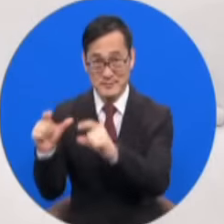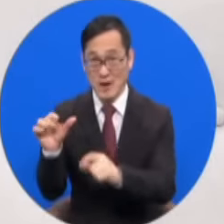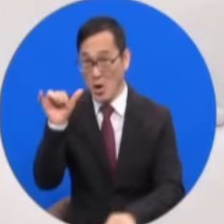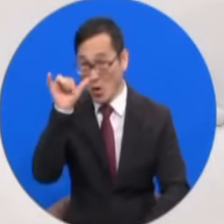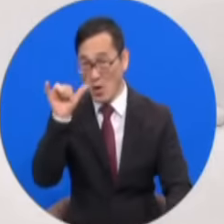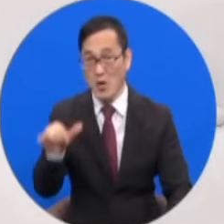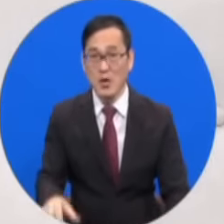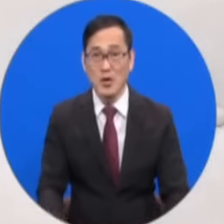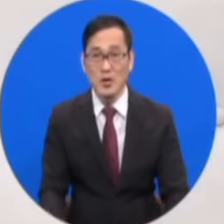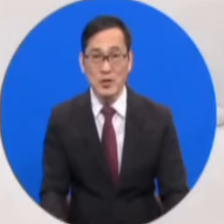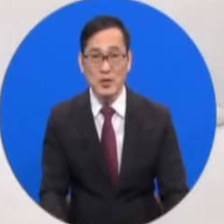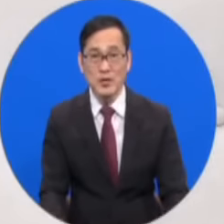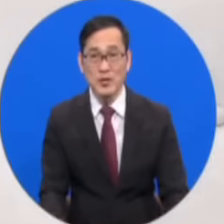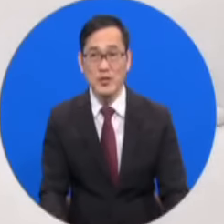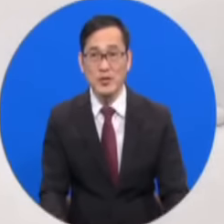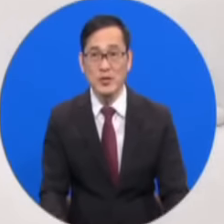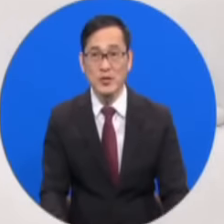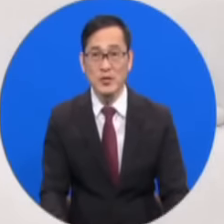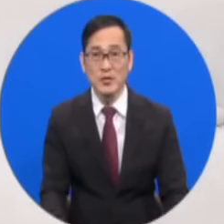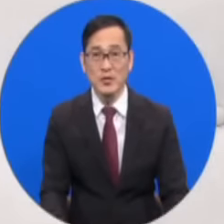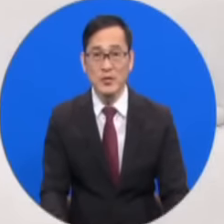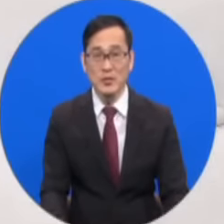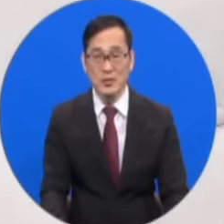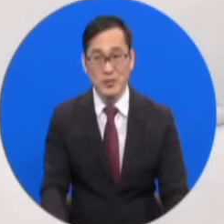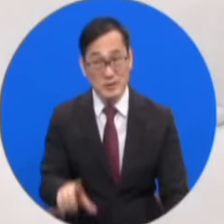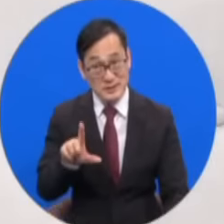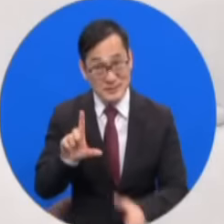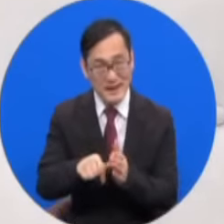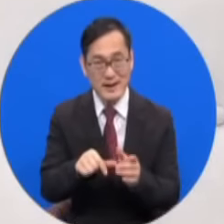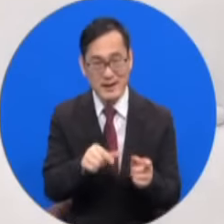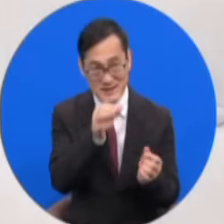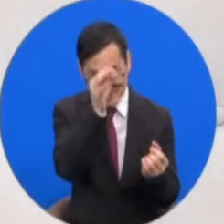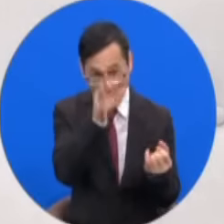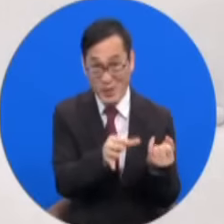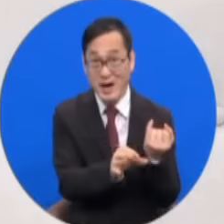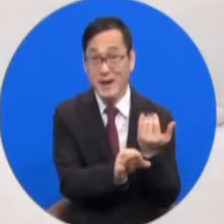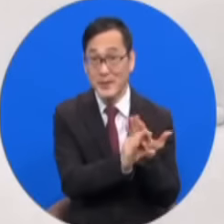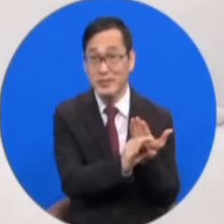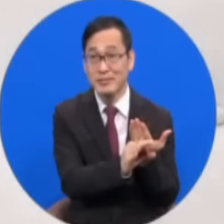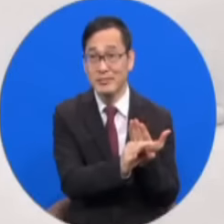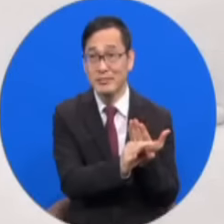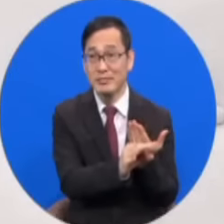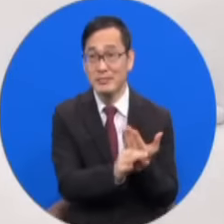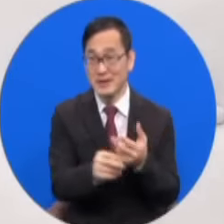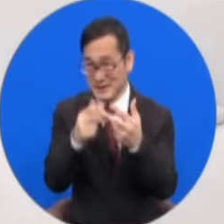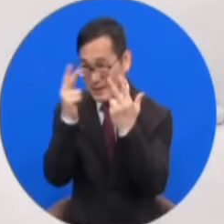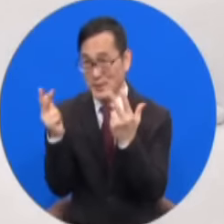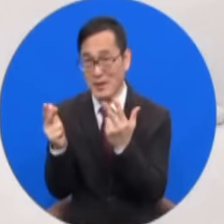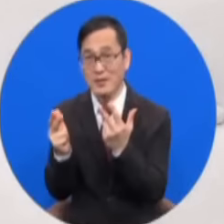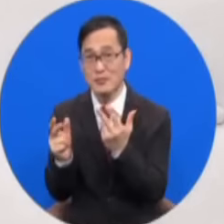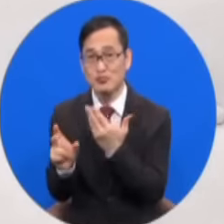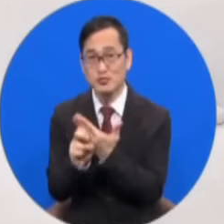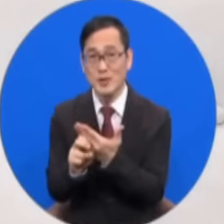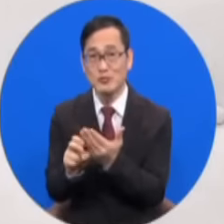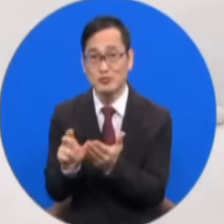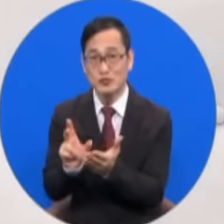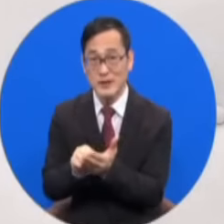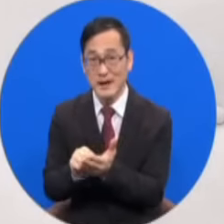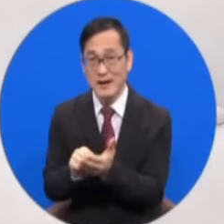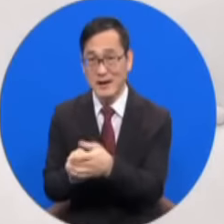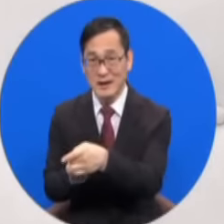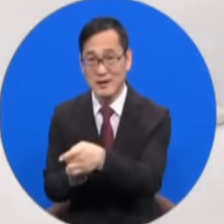나오는데 그때쯤 해가지고 사고하면 사고 하면은 이대명 대표와 관련된 모든 것들이 다시 또 그 김건희